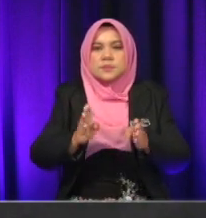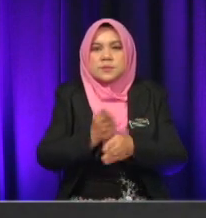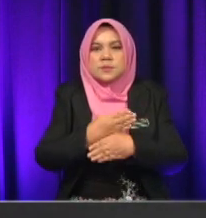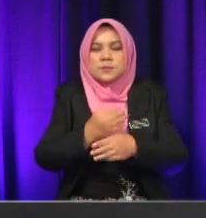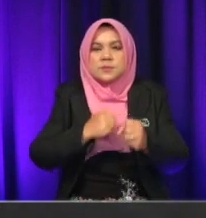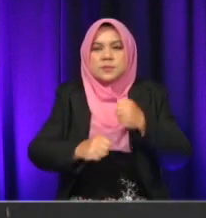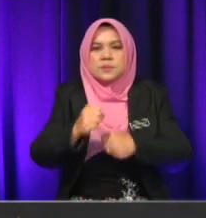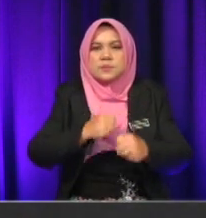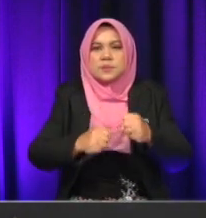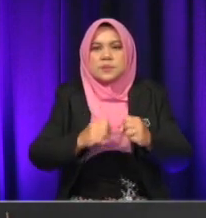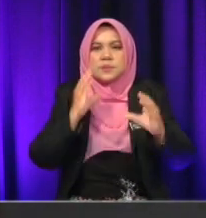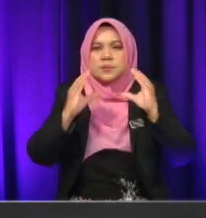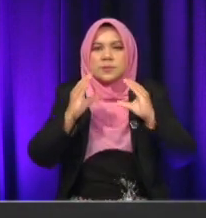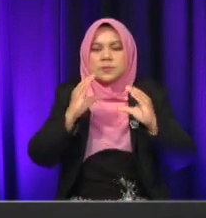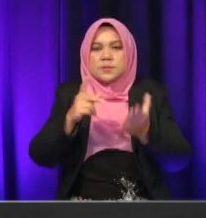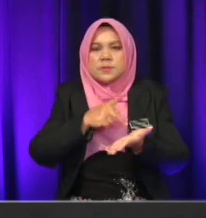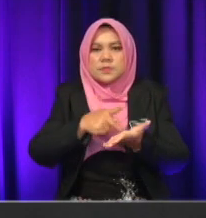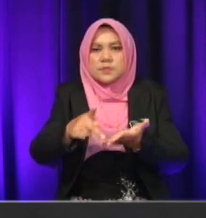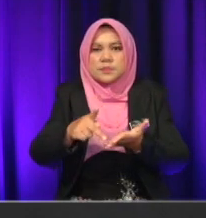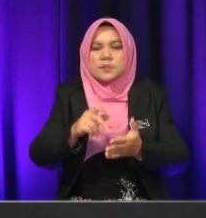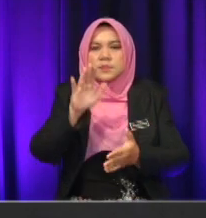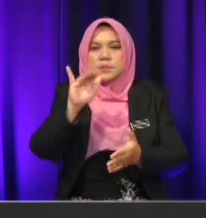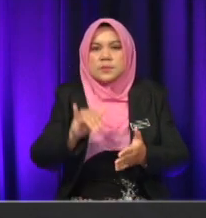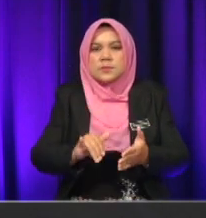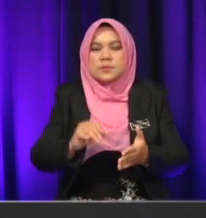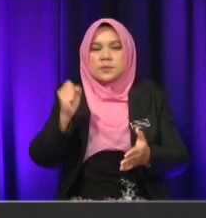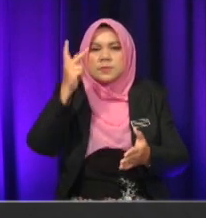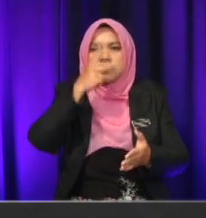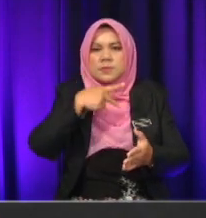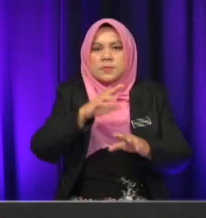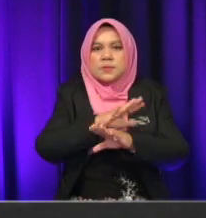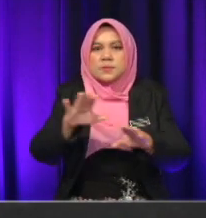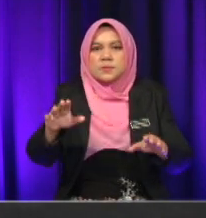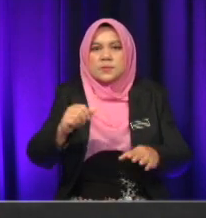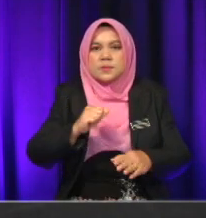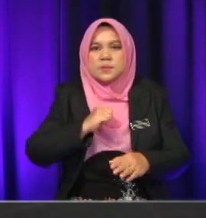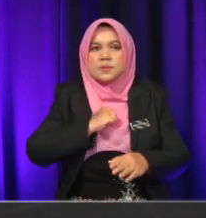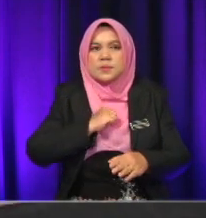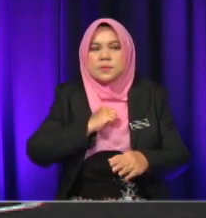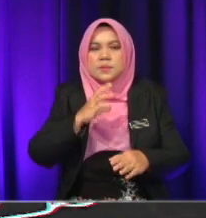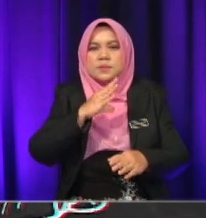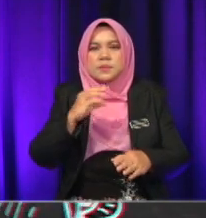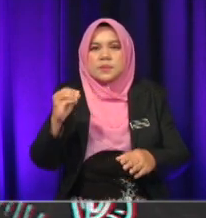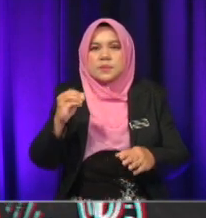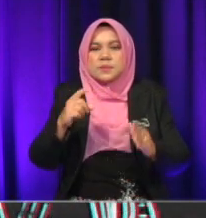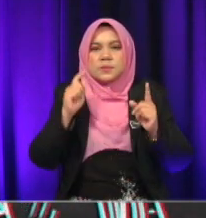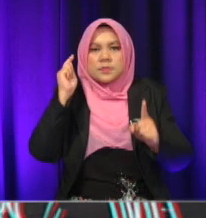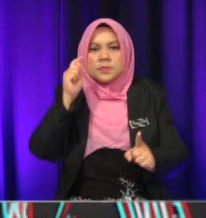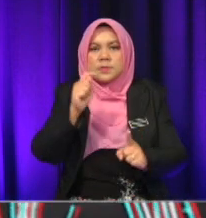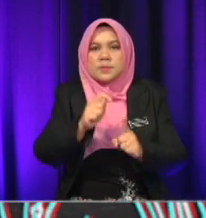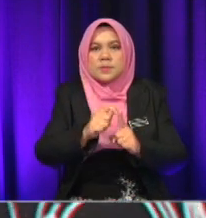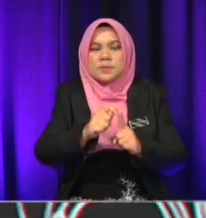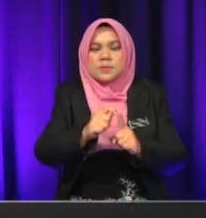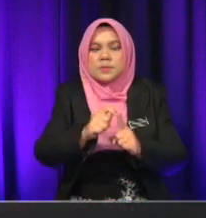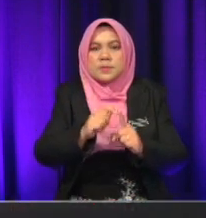ataupun komunikasi berbayar yang bersifat tidak peribadi dan ditujukan kepada